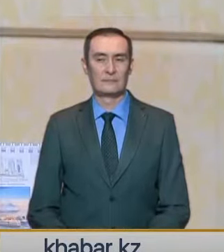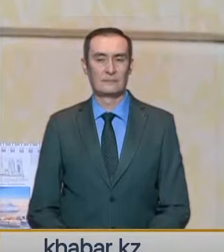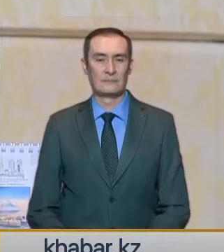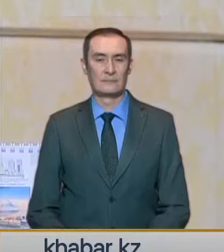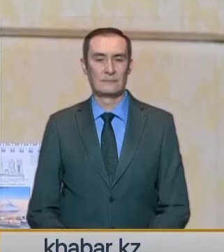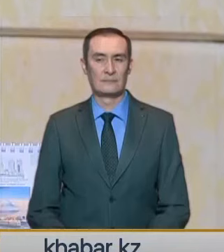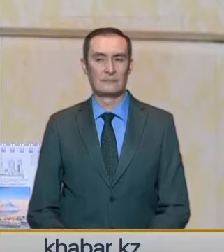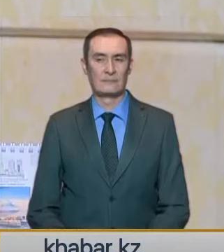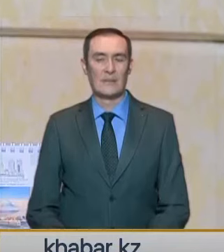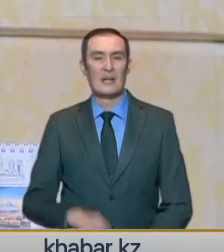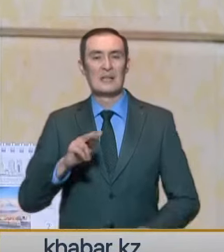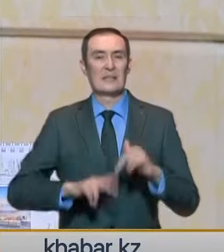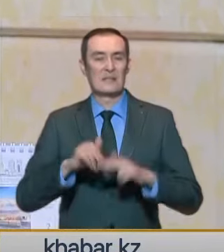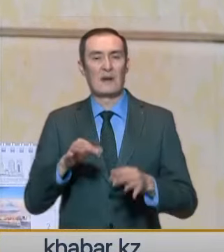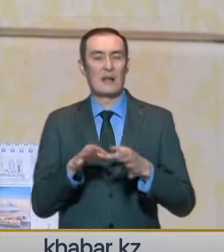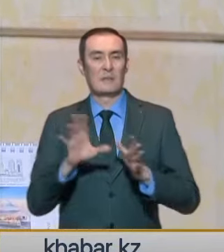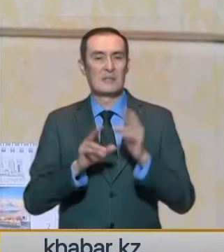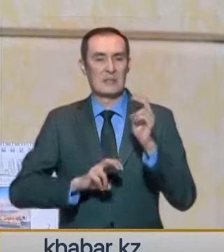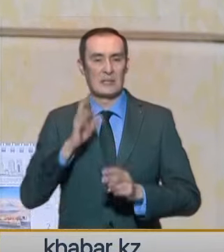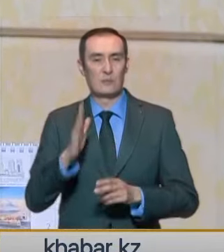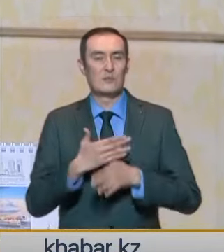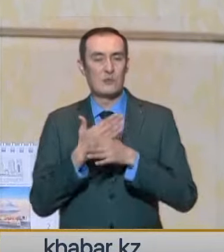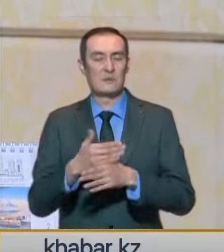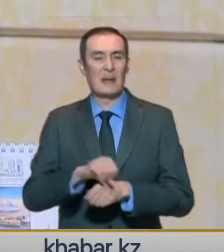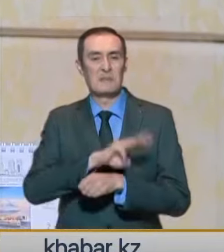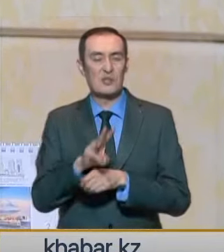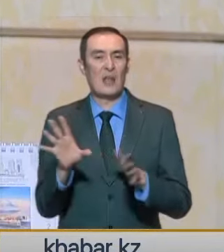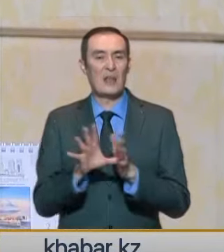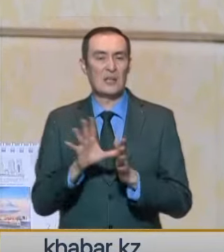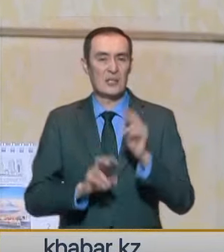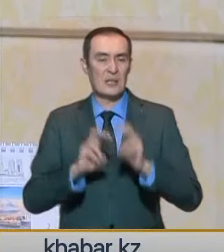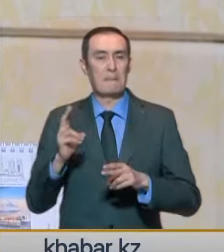активно строительство будет способствовать обеспечени